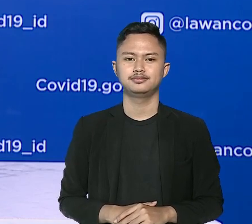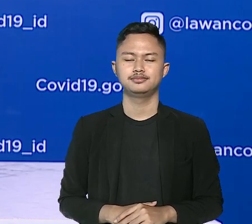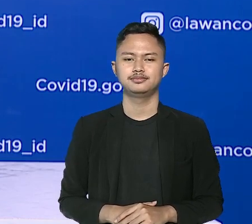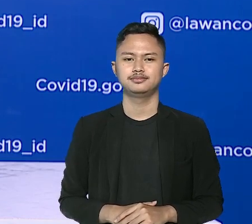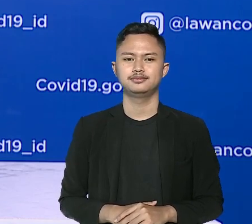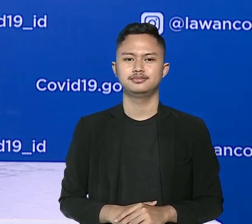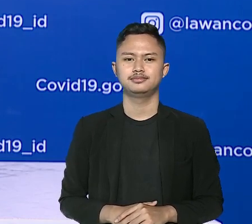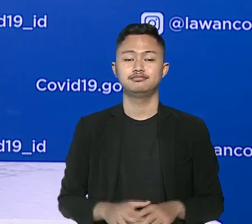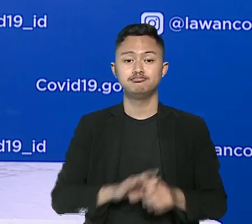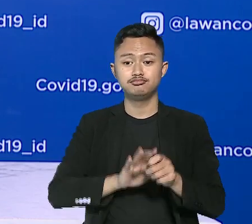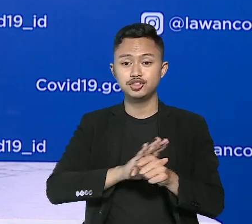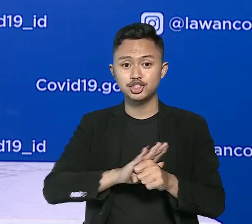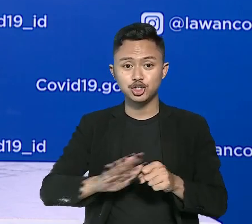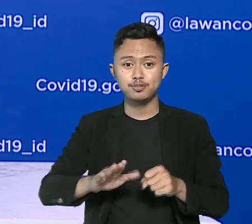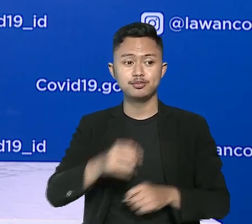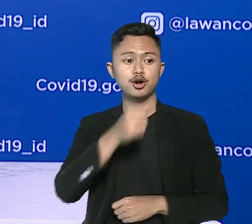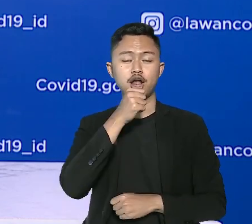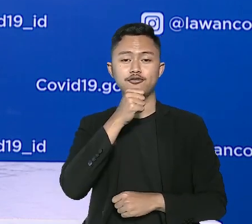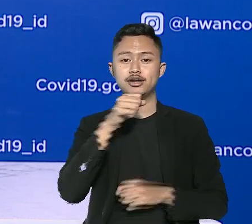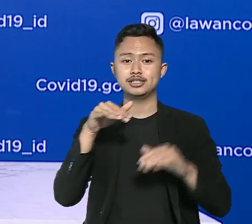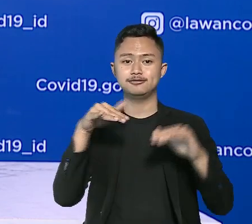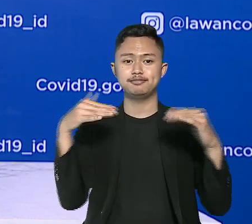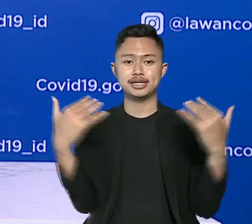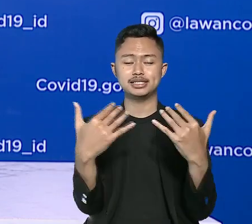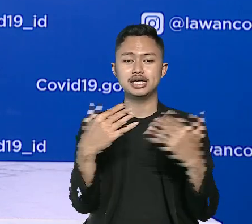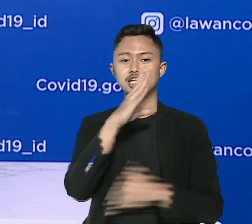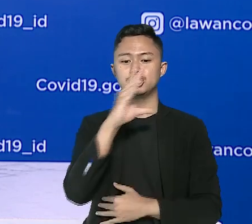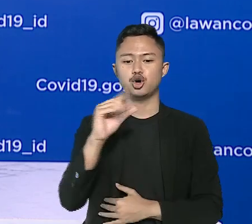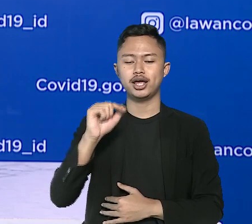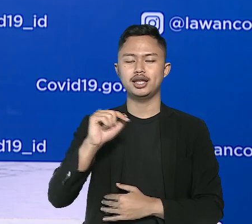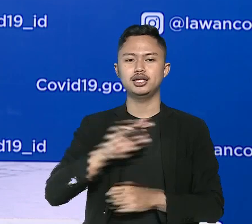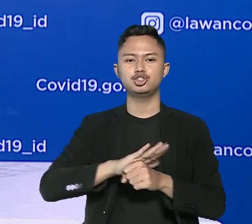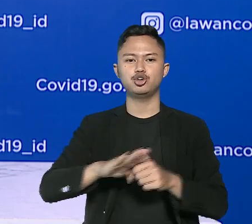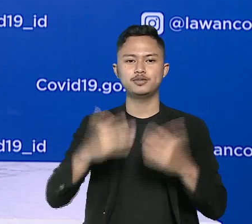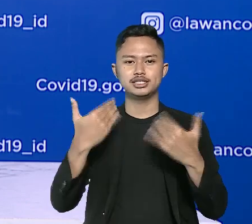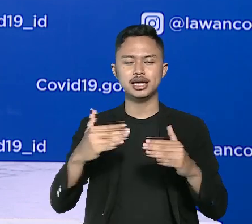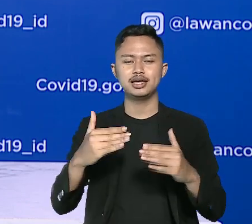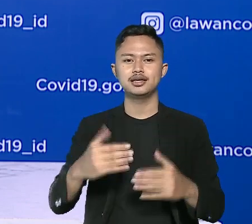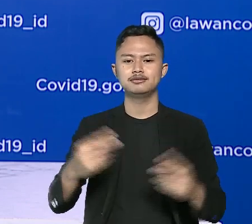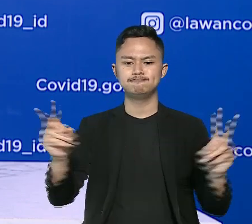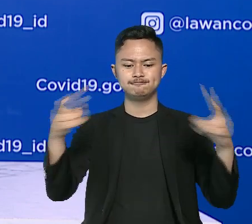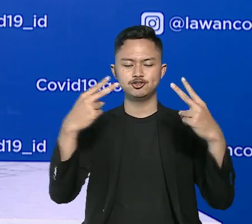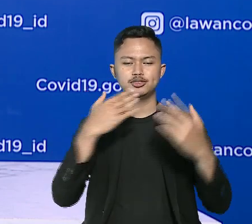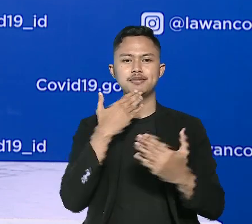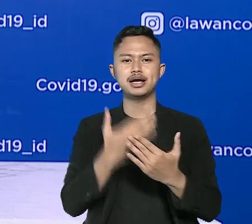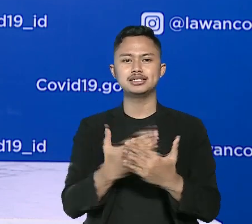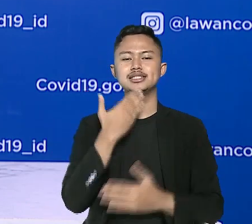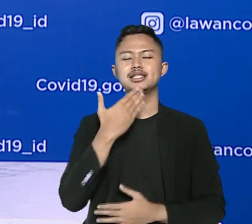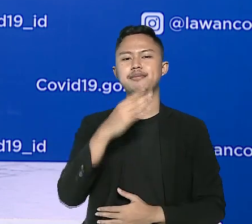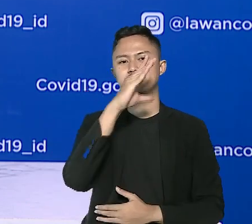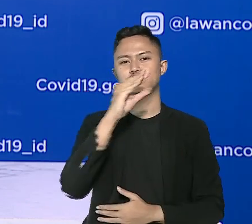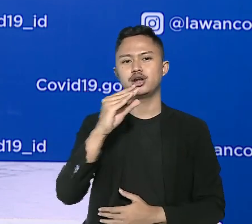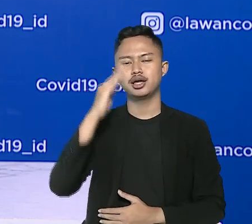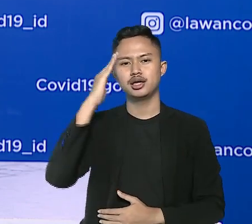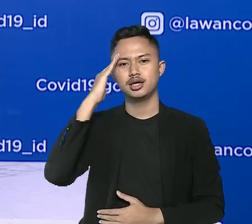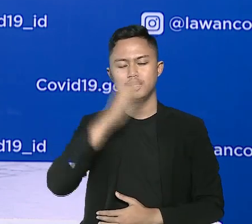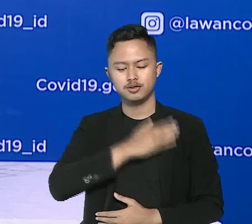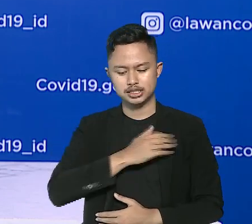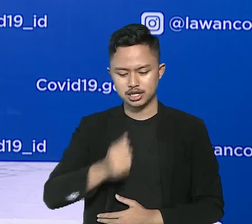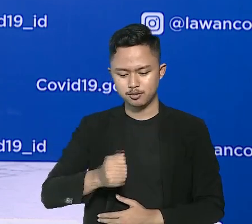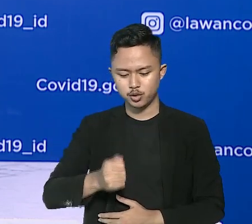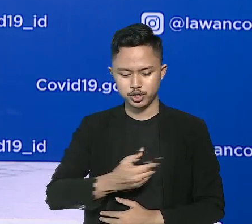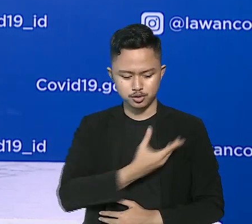Dengan demikian konferensi pers pada sore hari ini berakhir. Terima kasih atas perhatiannya. Selamat sore.